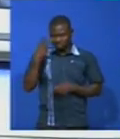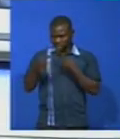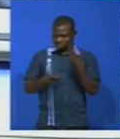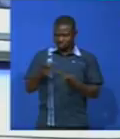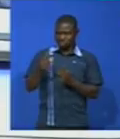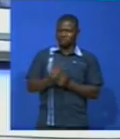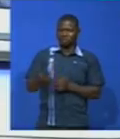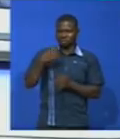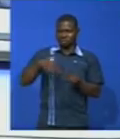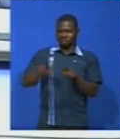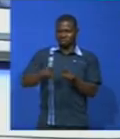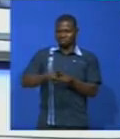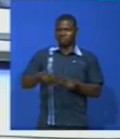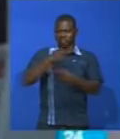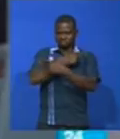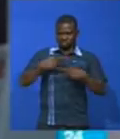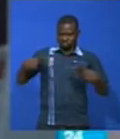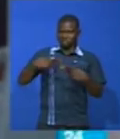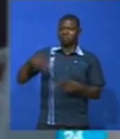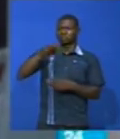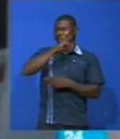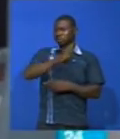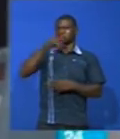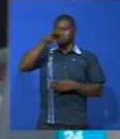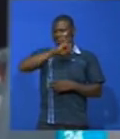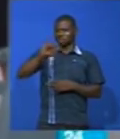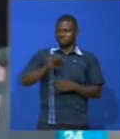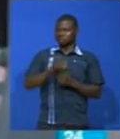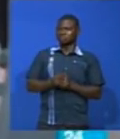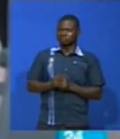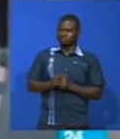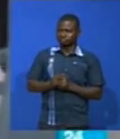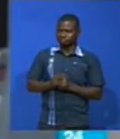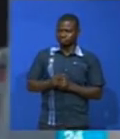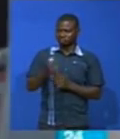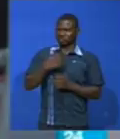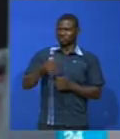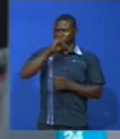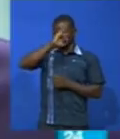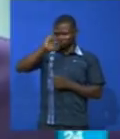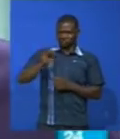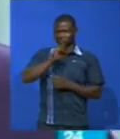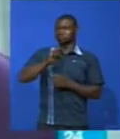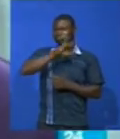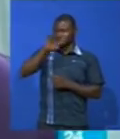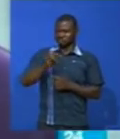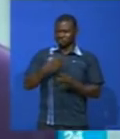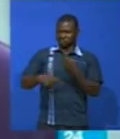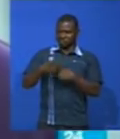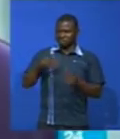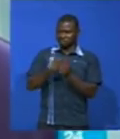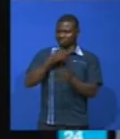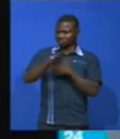l'image du pasteur Jesse Jackson. Jesse Jackson a tenu à venir avec toute sa famille sur ce balcon de l'hôtel